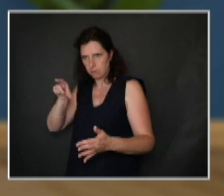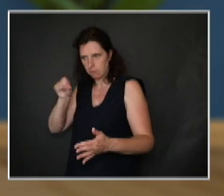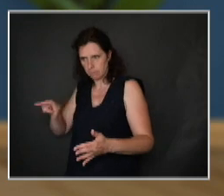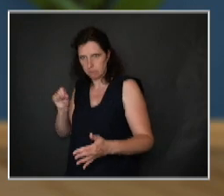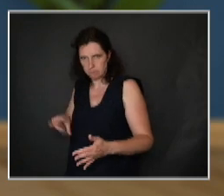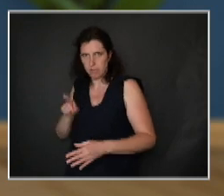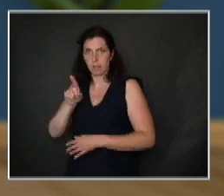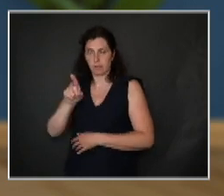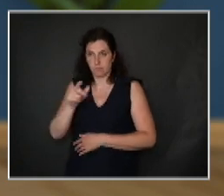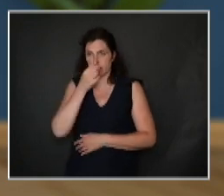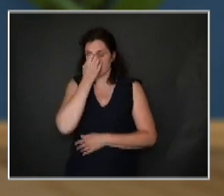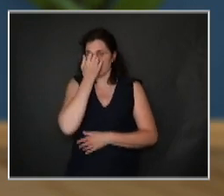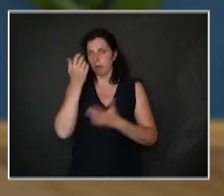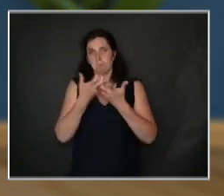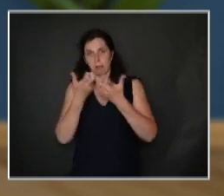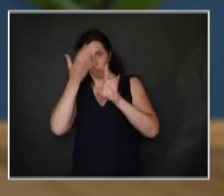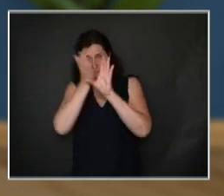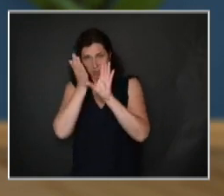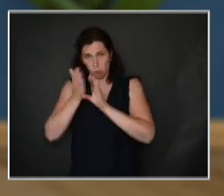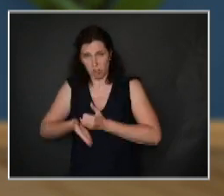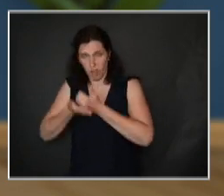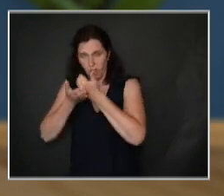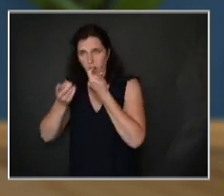patient souffrant, psychologique,